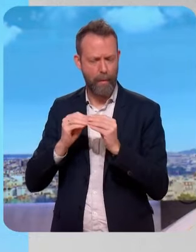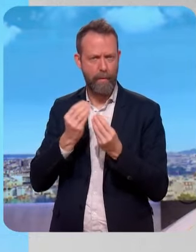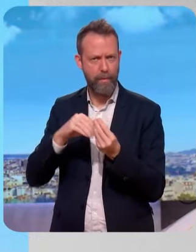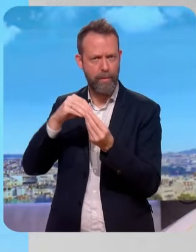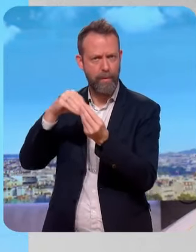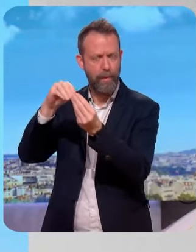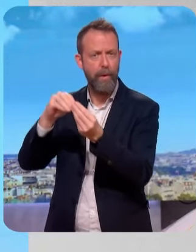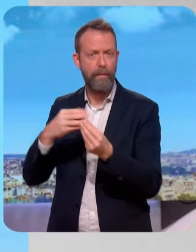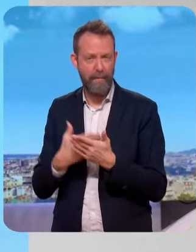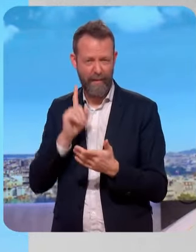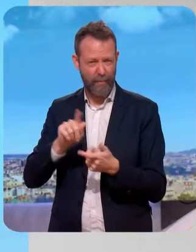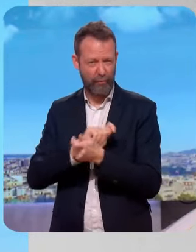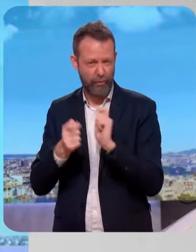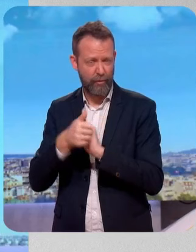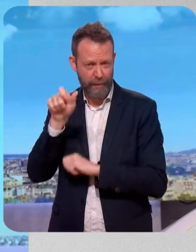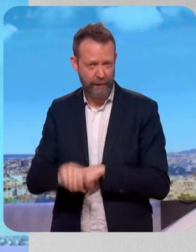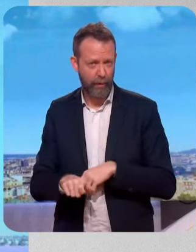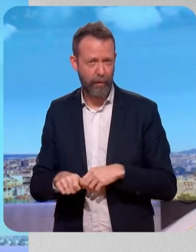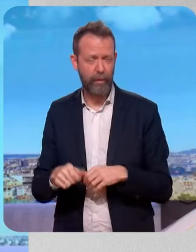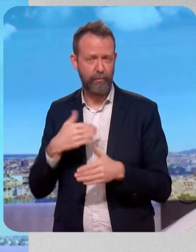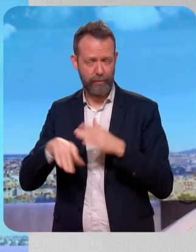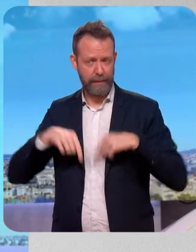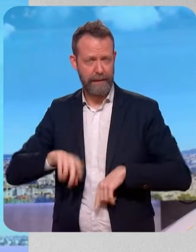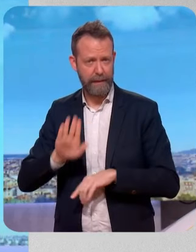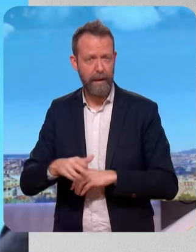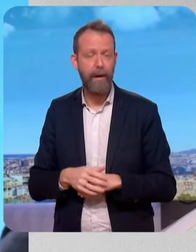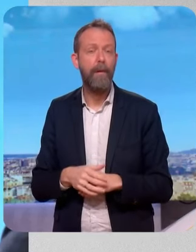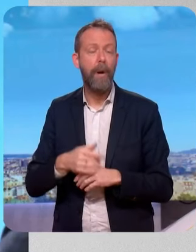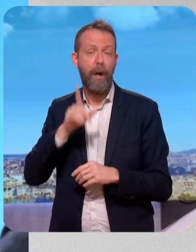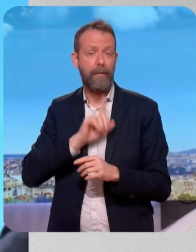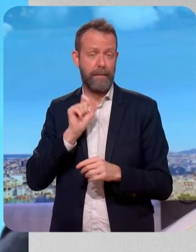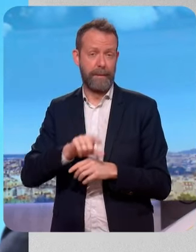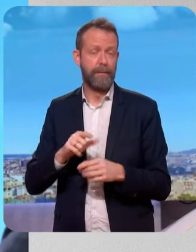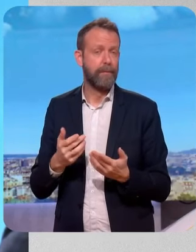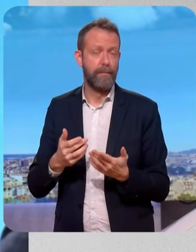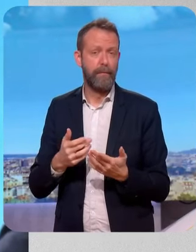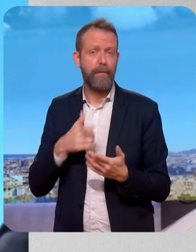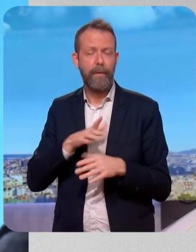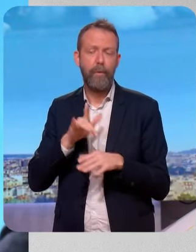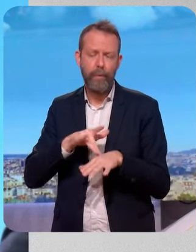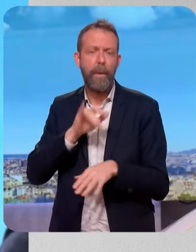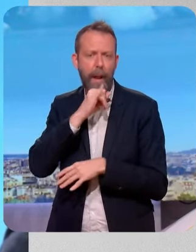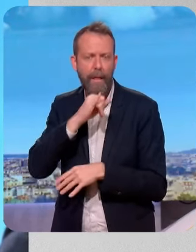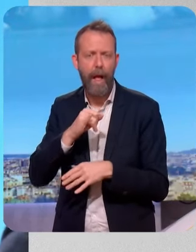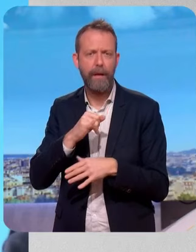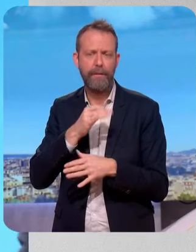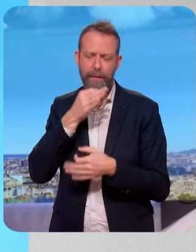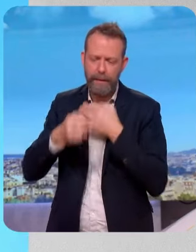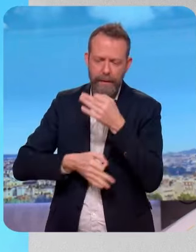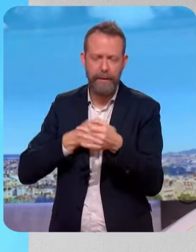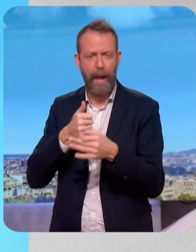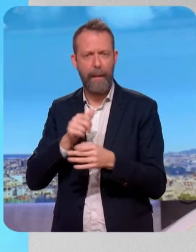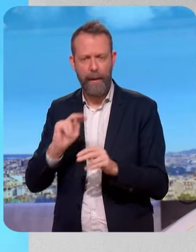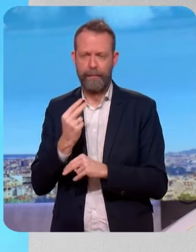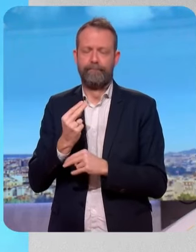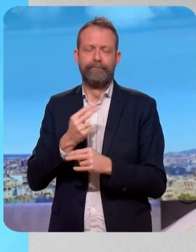il faut changer de locataire dans ce ministère? La ministre a fait des maladresses, a eu des propos qu'elle a jugés